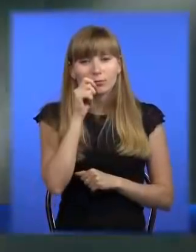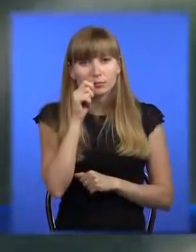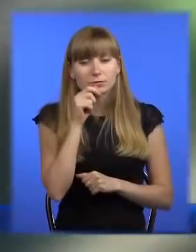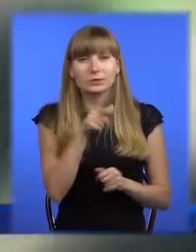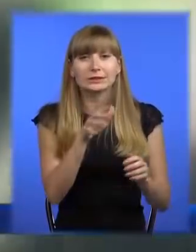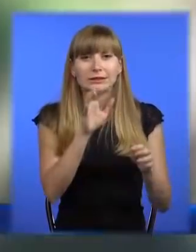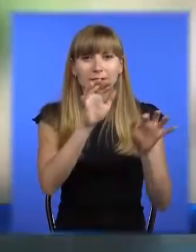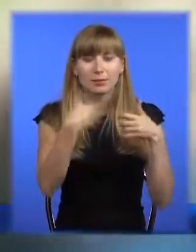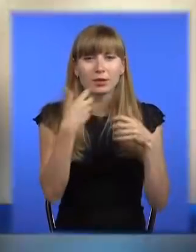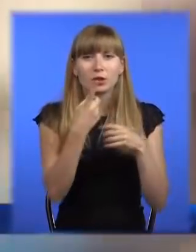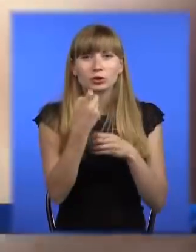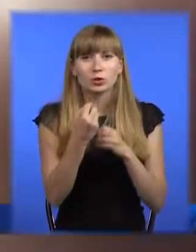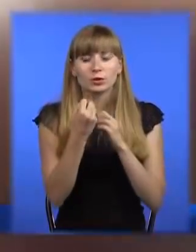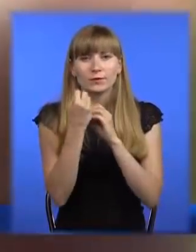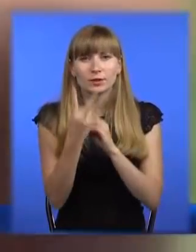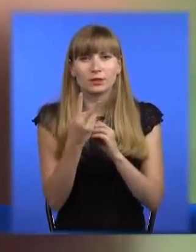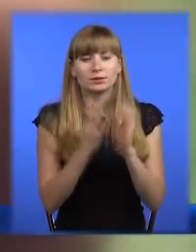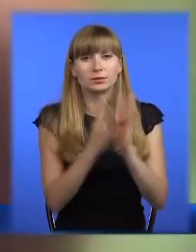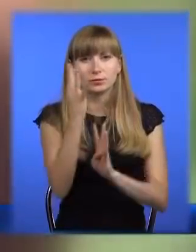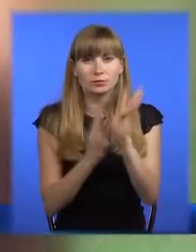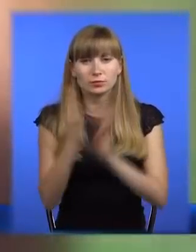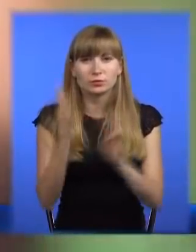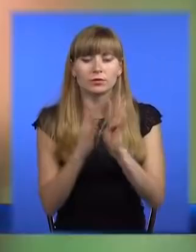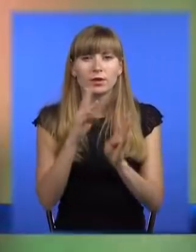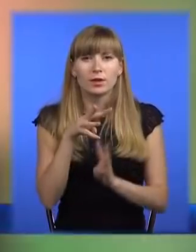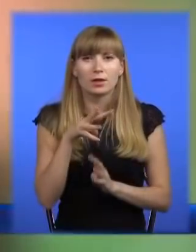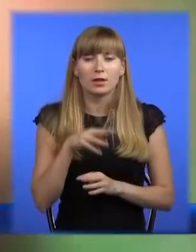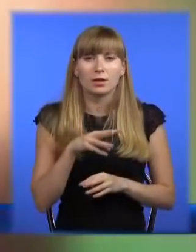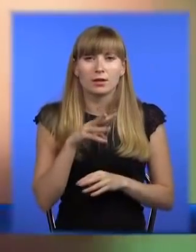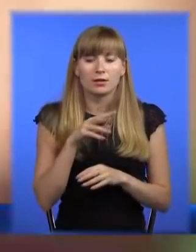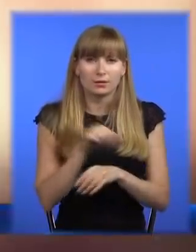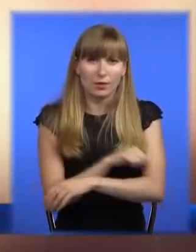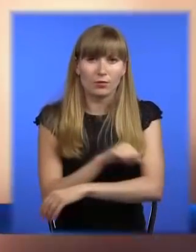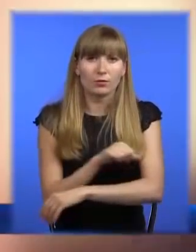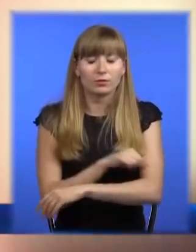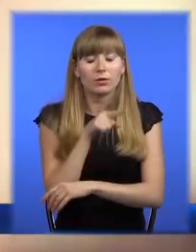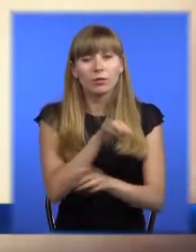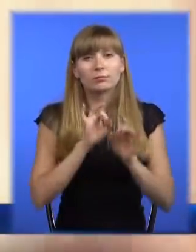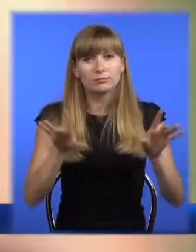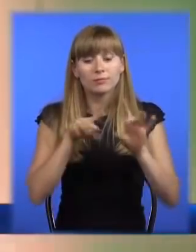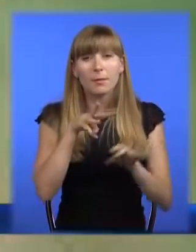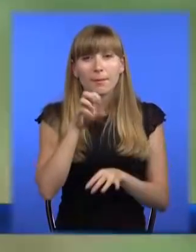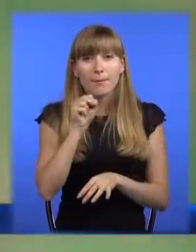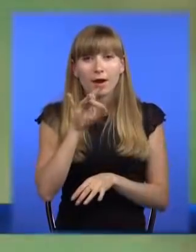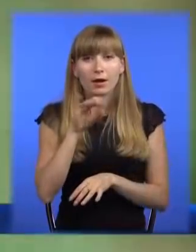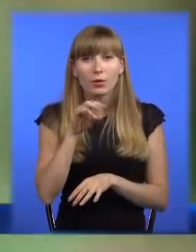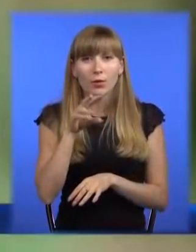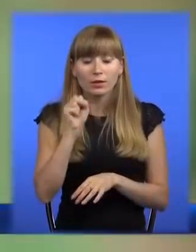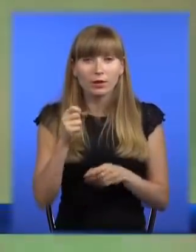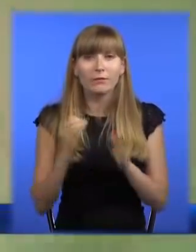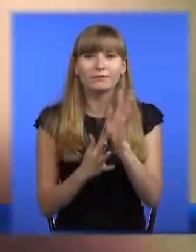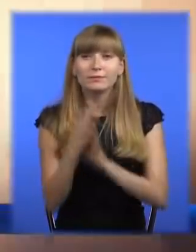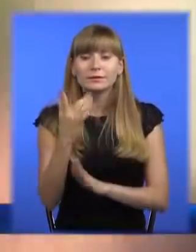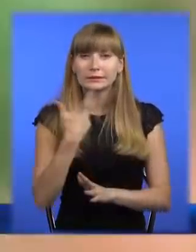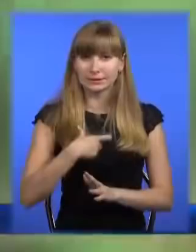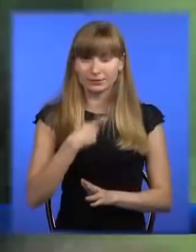У рецидивіста вилучили 112 кущів нарковмісної рослини. 40-річний затриманий пояснив, що марихуану